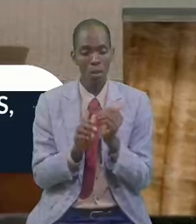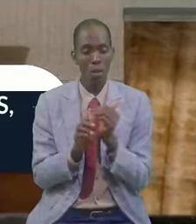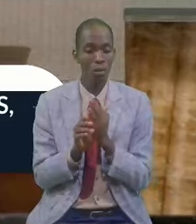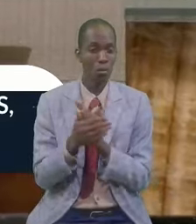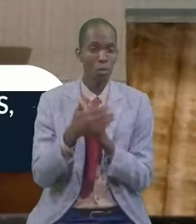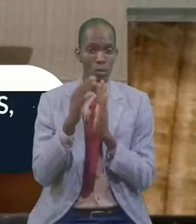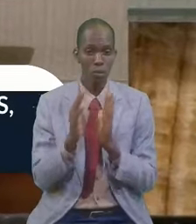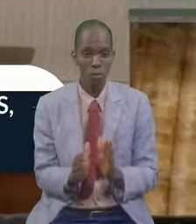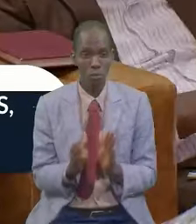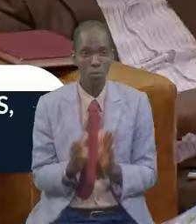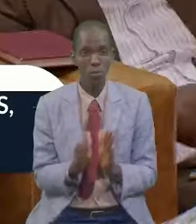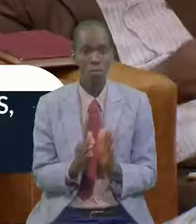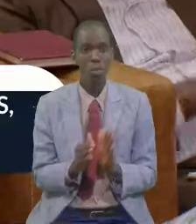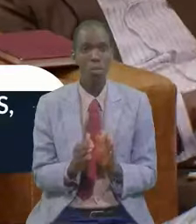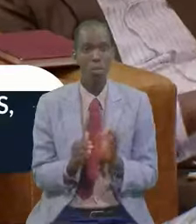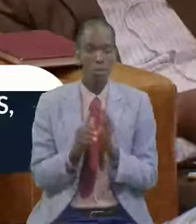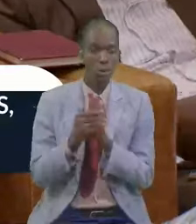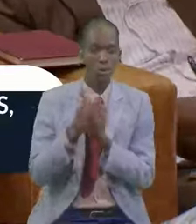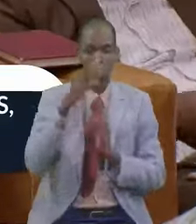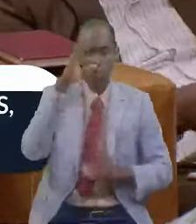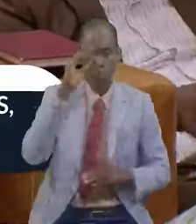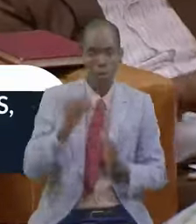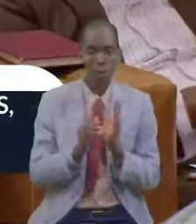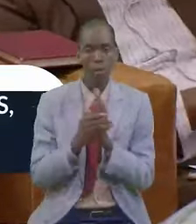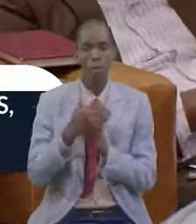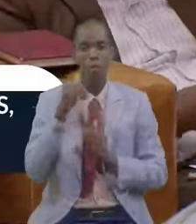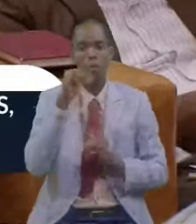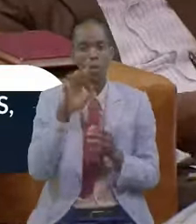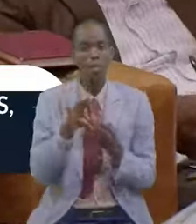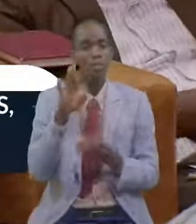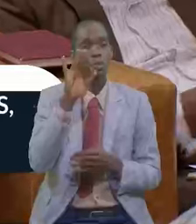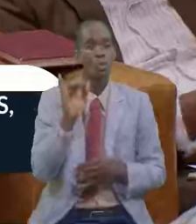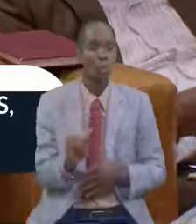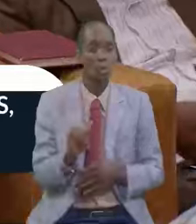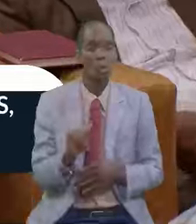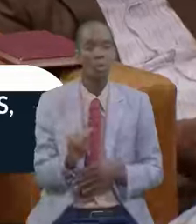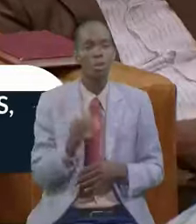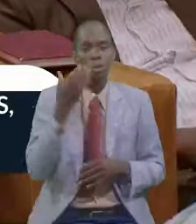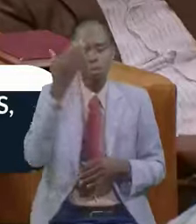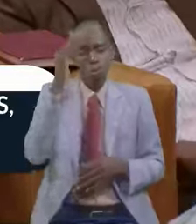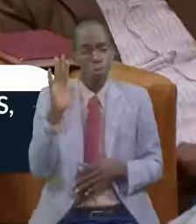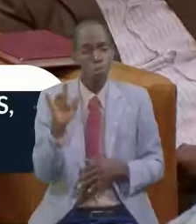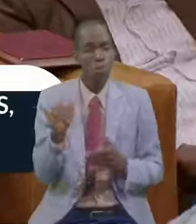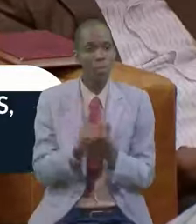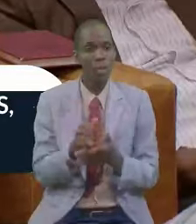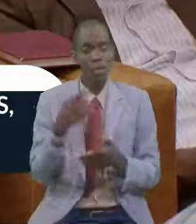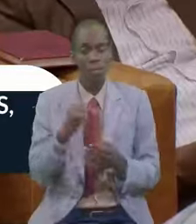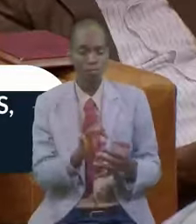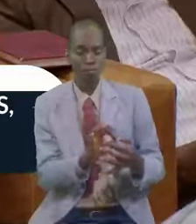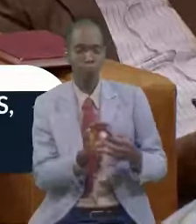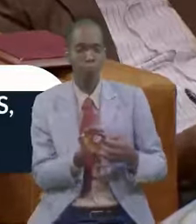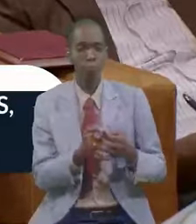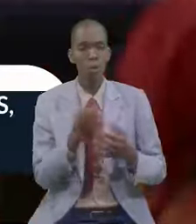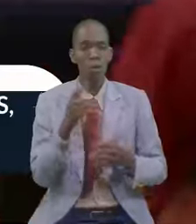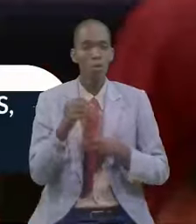Adultère que vous êtes spirituel, adultère que vous êtes spirituel, ne savez-vous pas